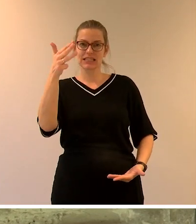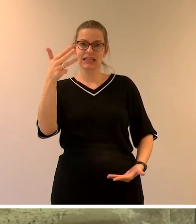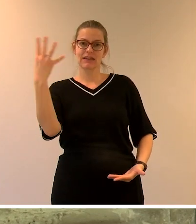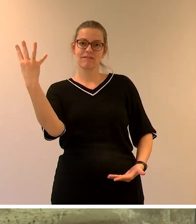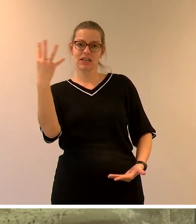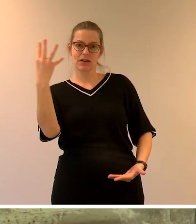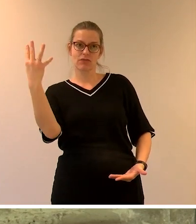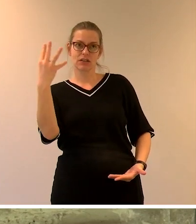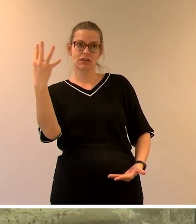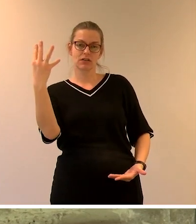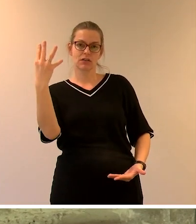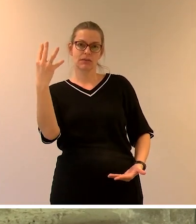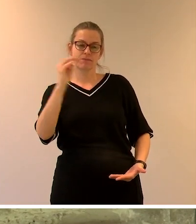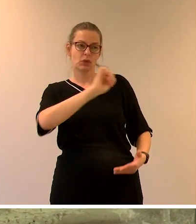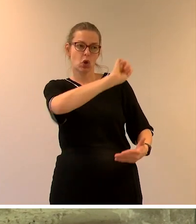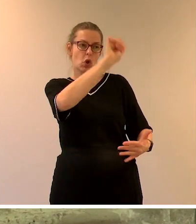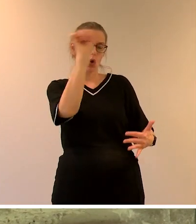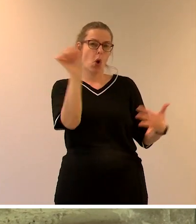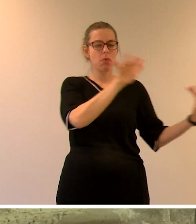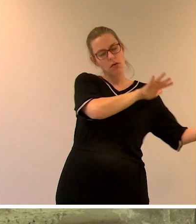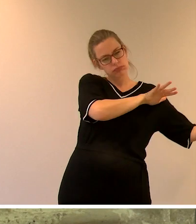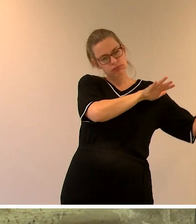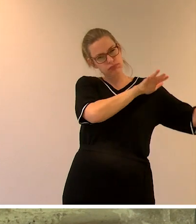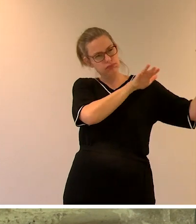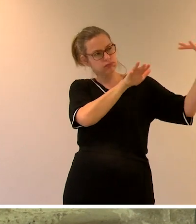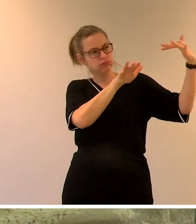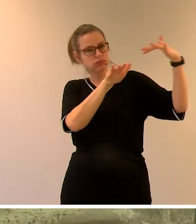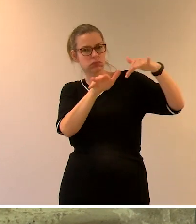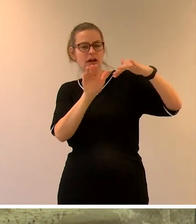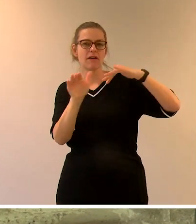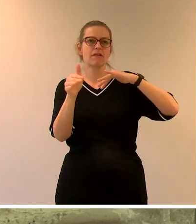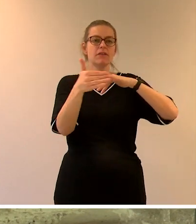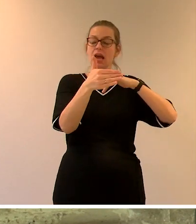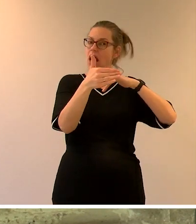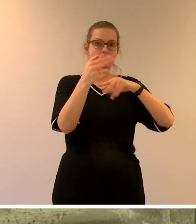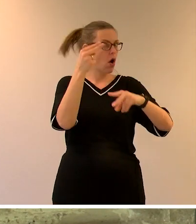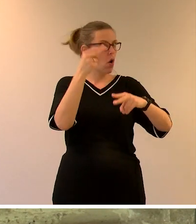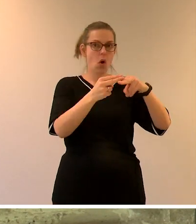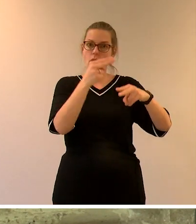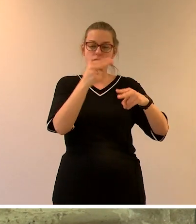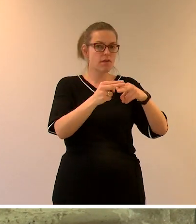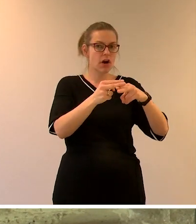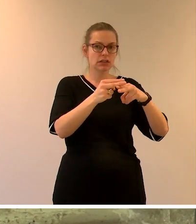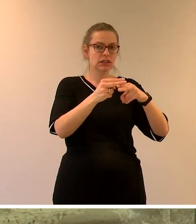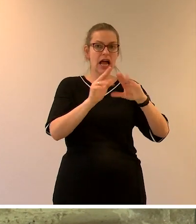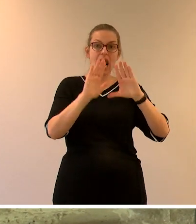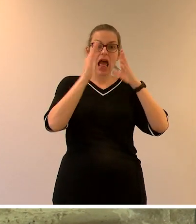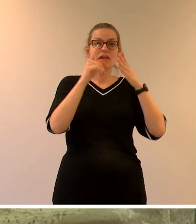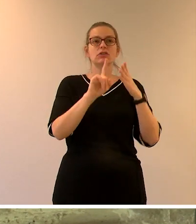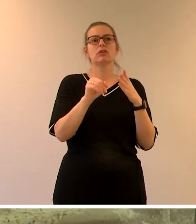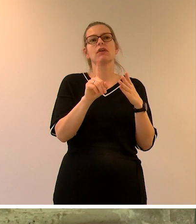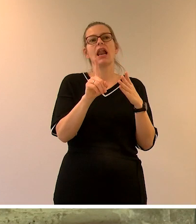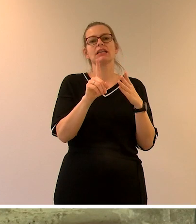6-6-4-4 Europa kwamen bevrijden via de totaal onverwachte en